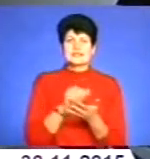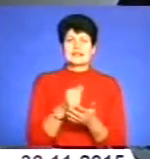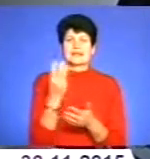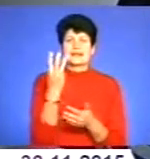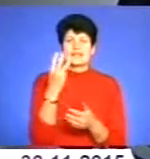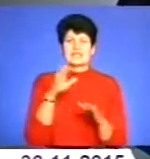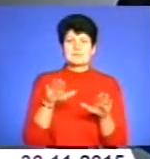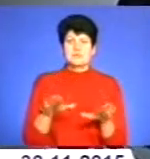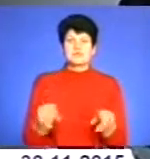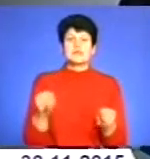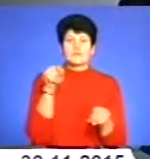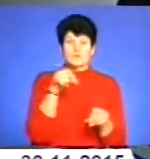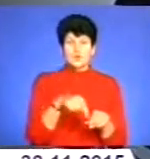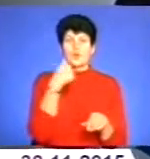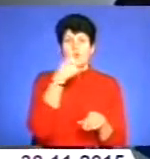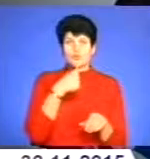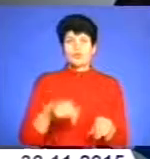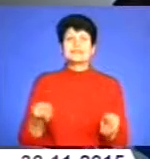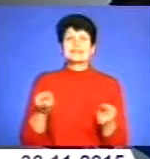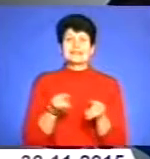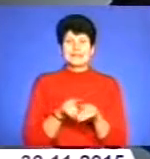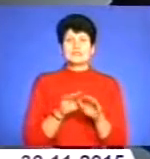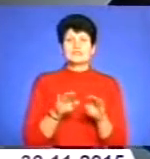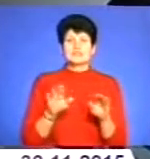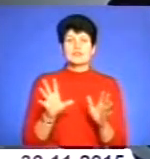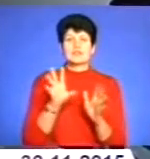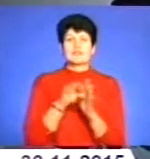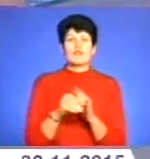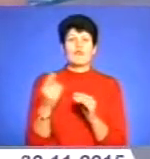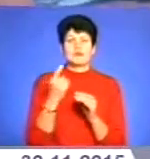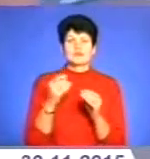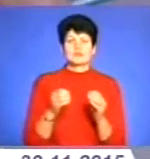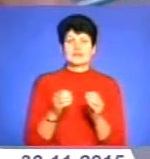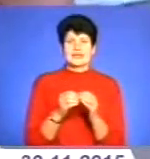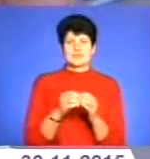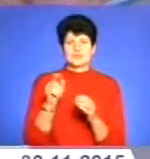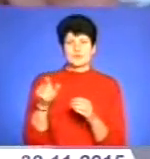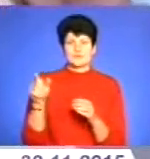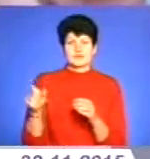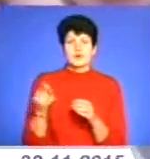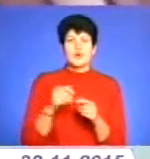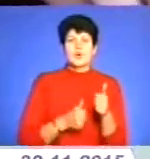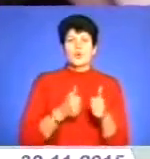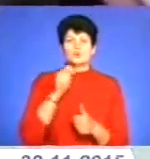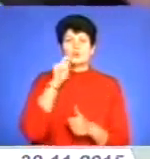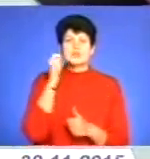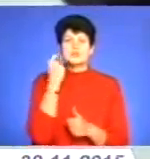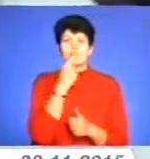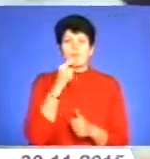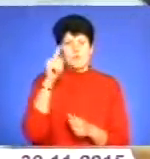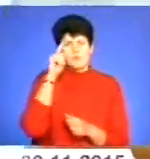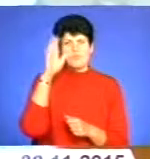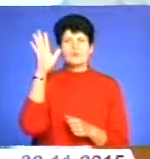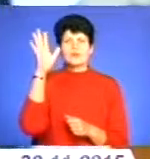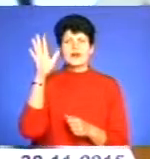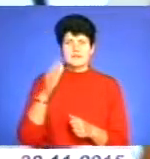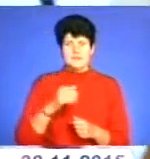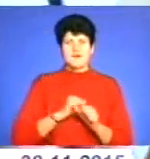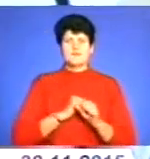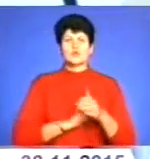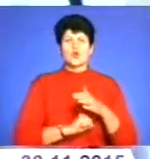надію, що цього року дитина також хоча б війде в першу десятку. Конкурс української мови імені Петра Яцика популярний,